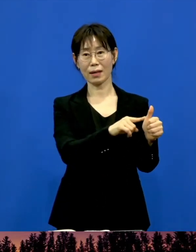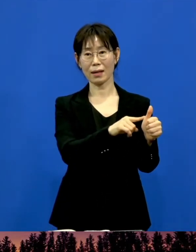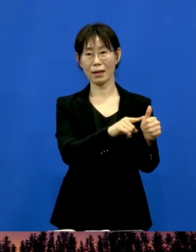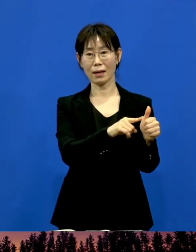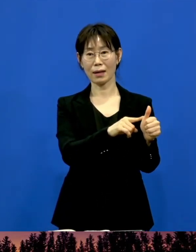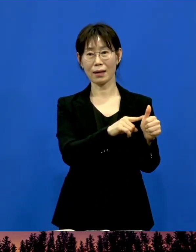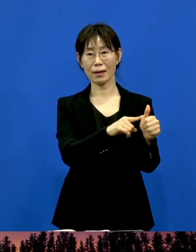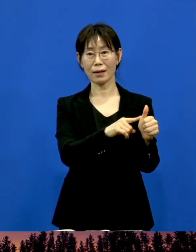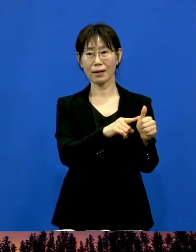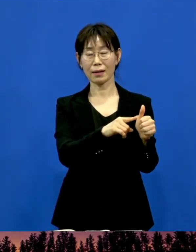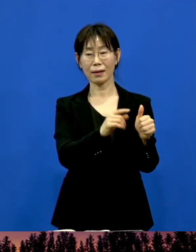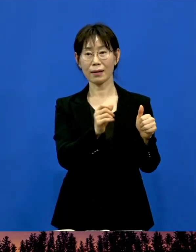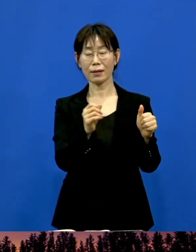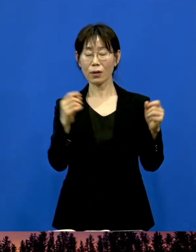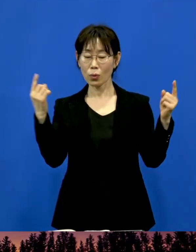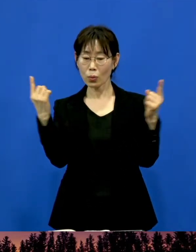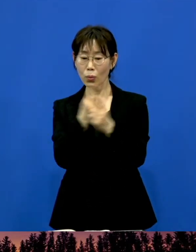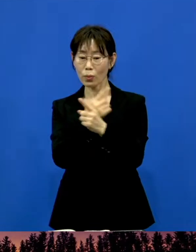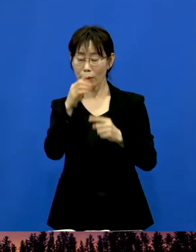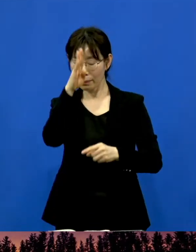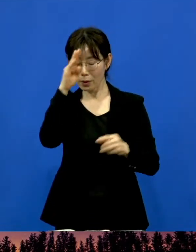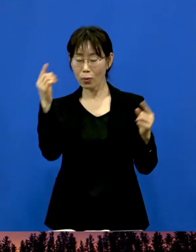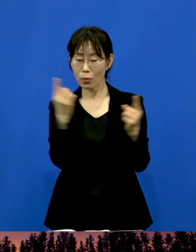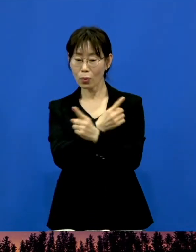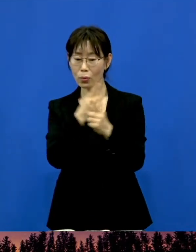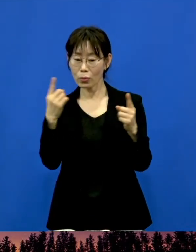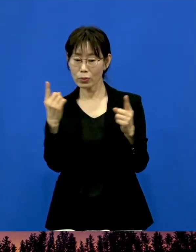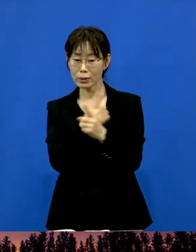편지를 쓰고 뭐 하는 과정이 있는데,